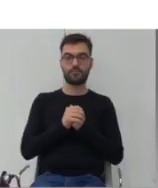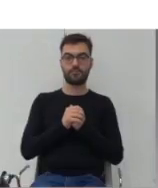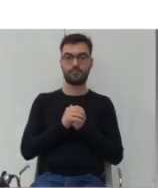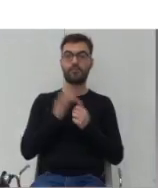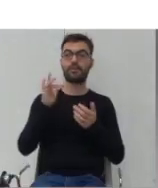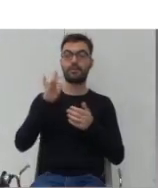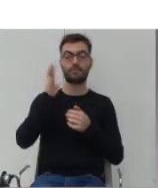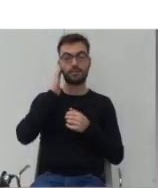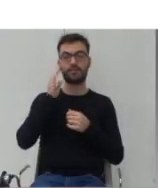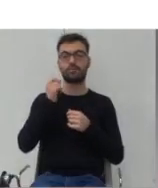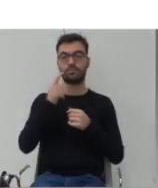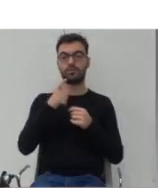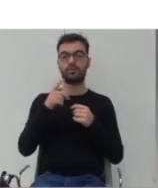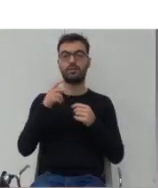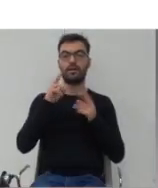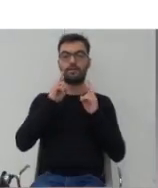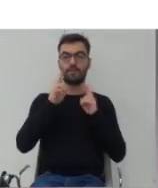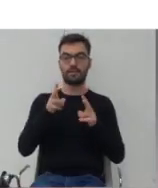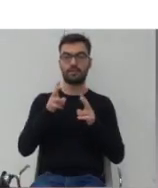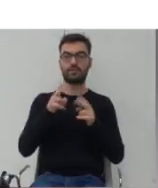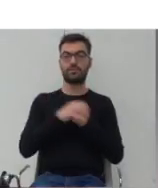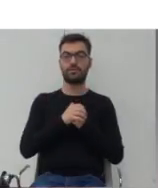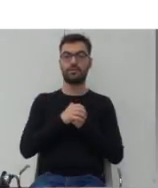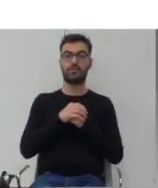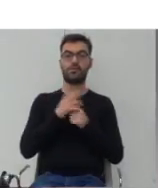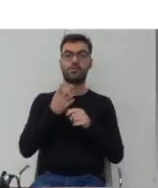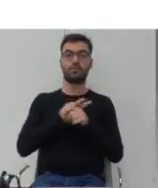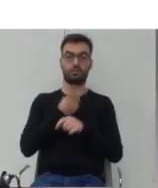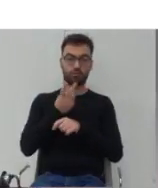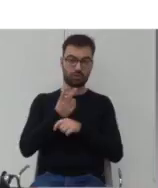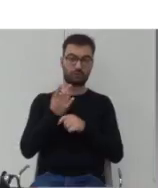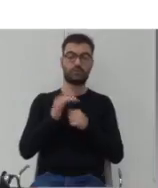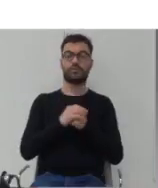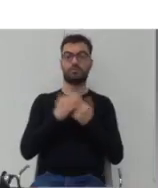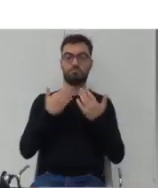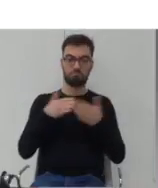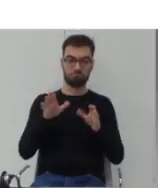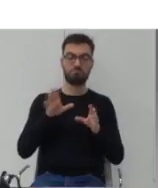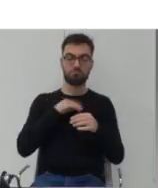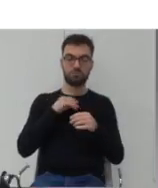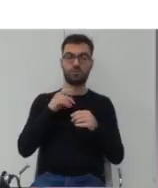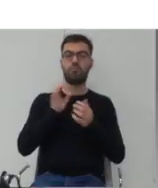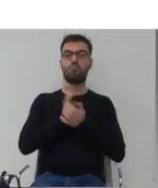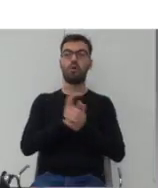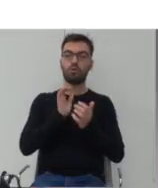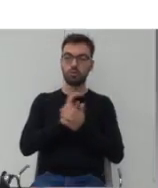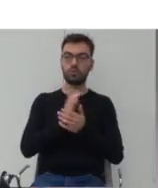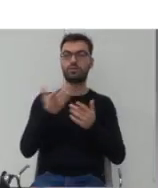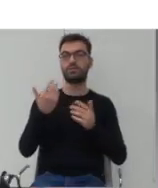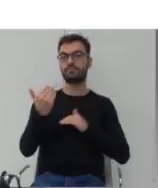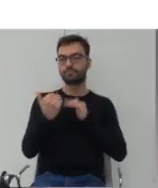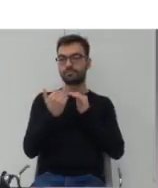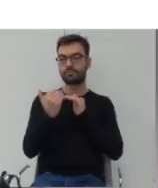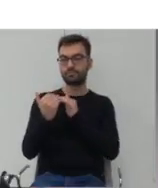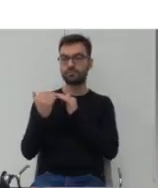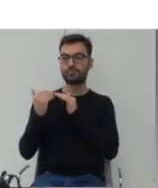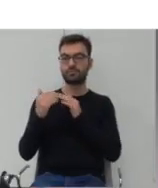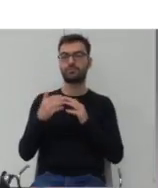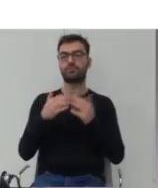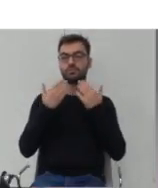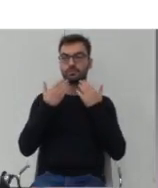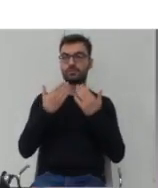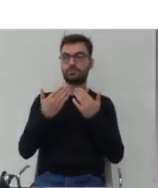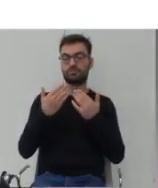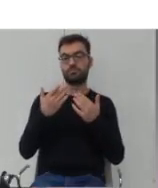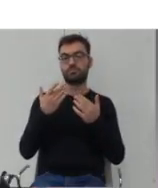a w mieszkaniu prezentowane są realne, dostępne na rynku produkty i udogodnienia